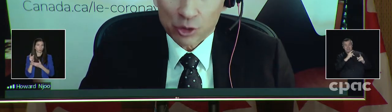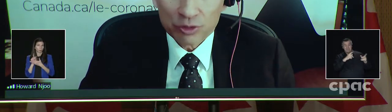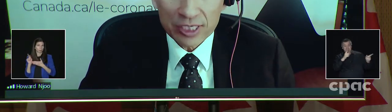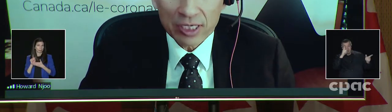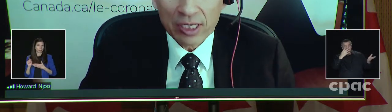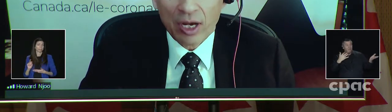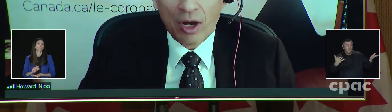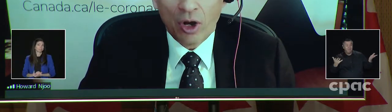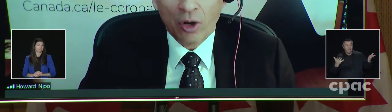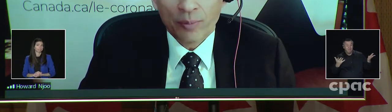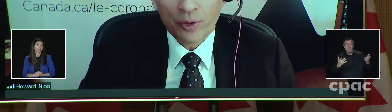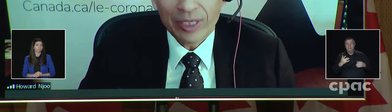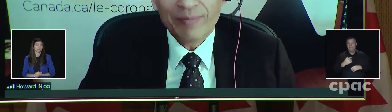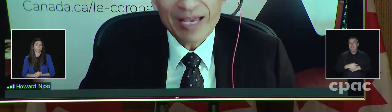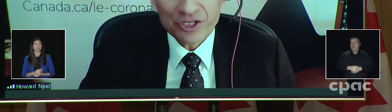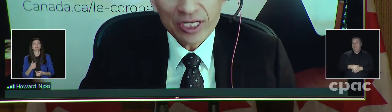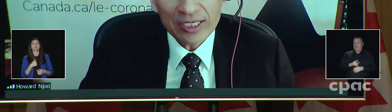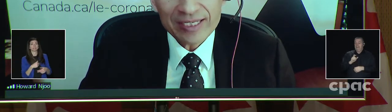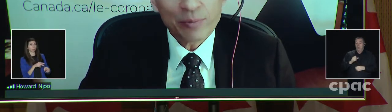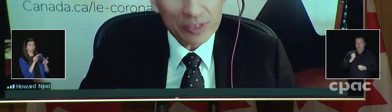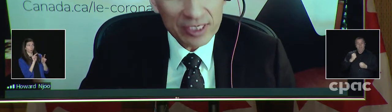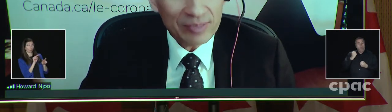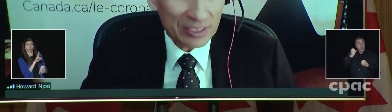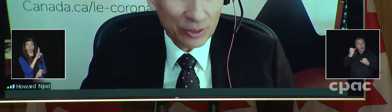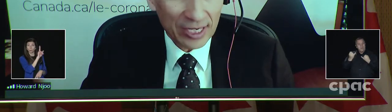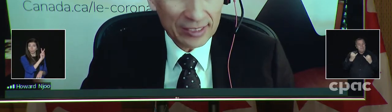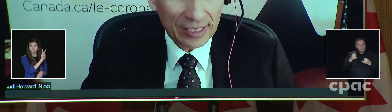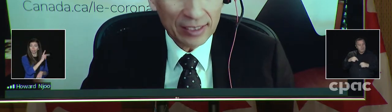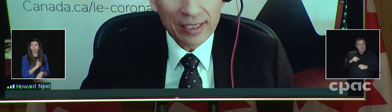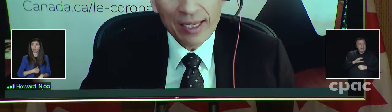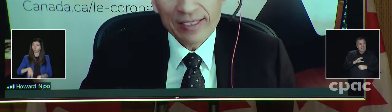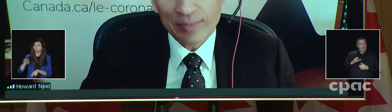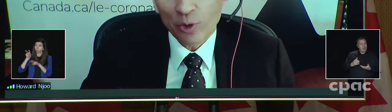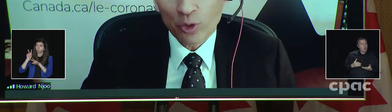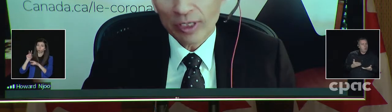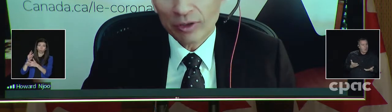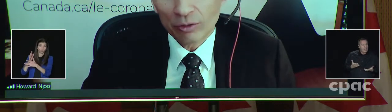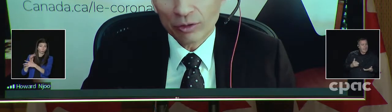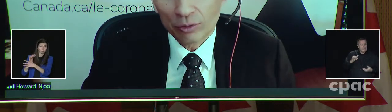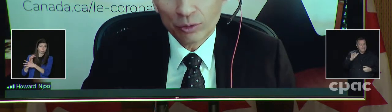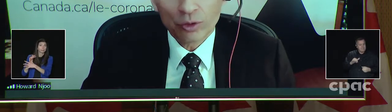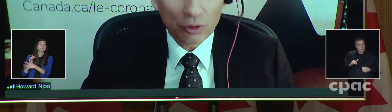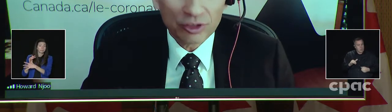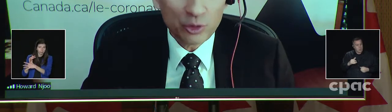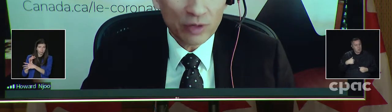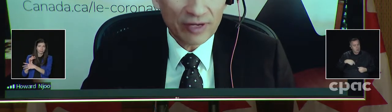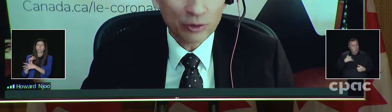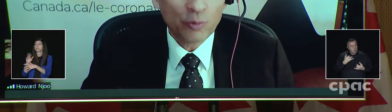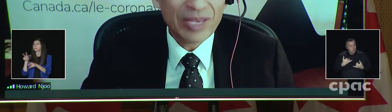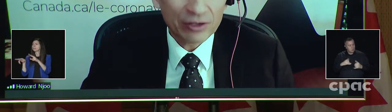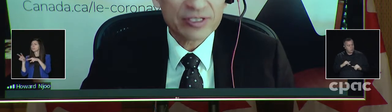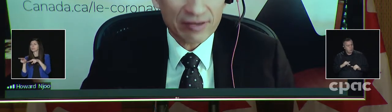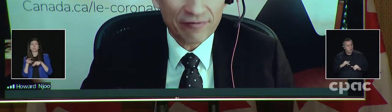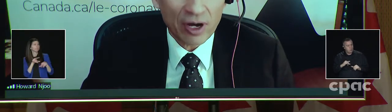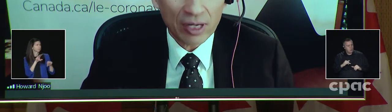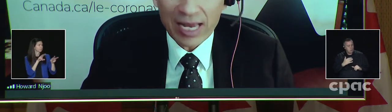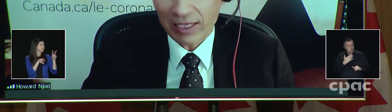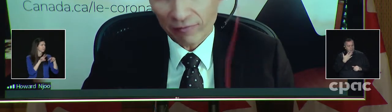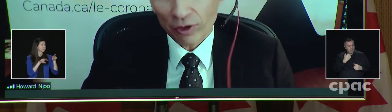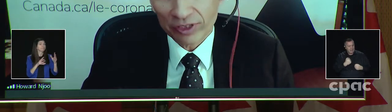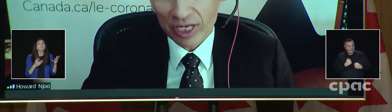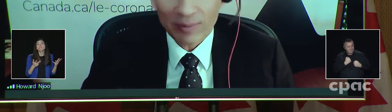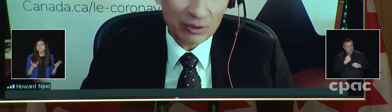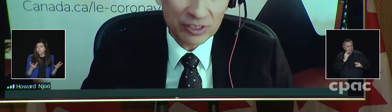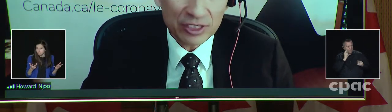quelque chose on peut imaginer, c'est possible ici au Canada. C'est pourquoi nous continuons avec nos meilleurs efforts à